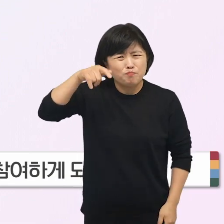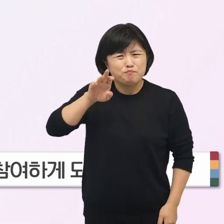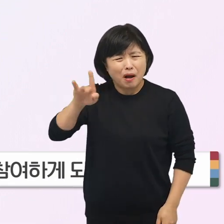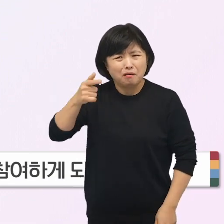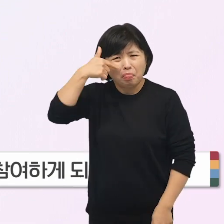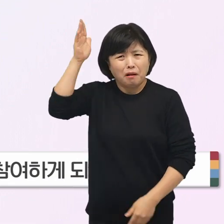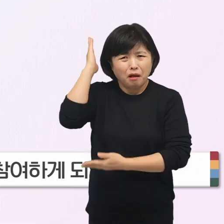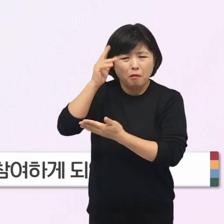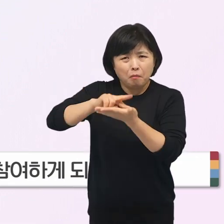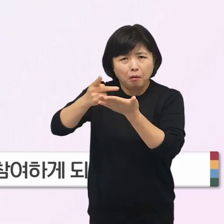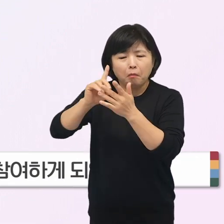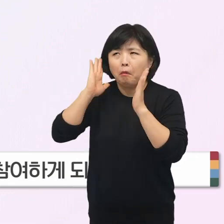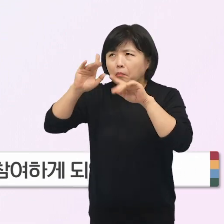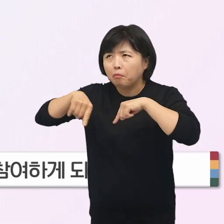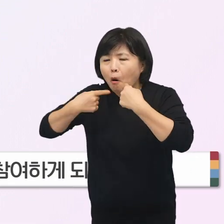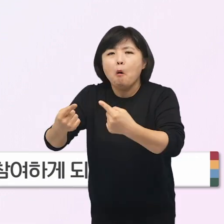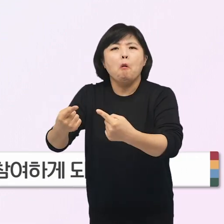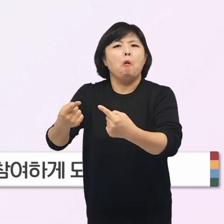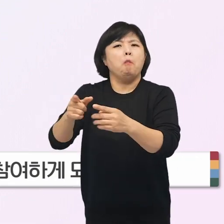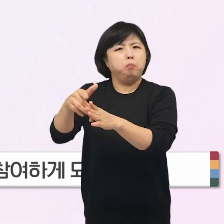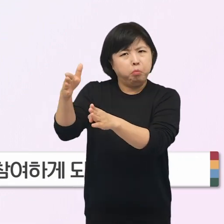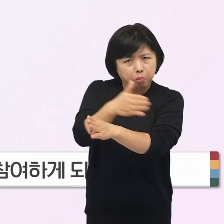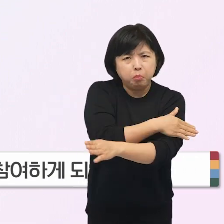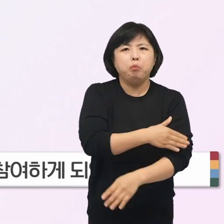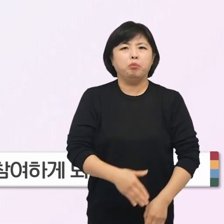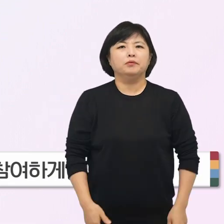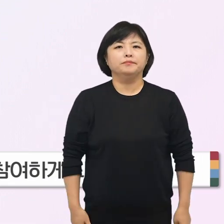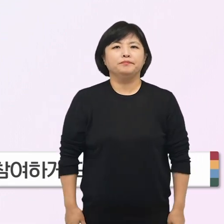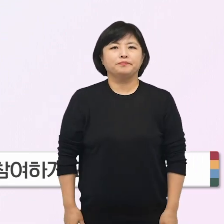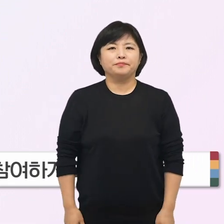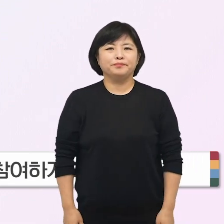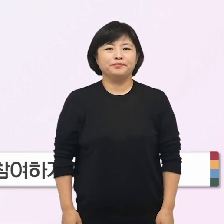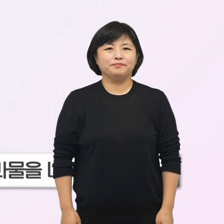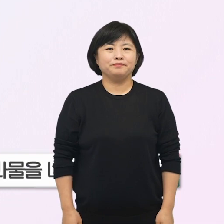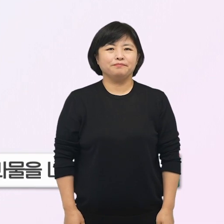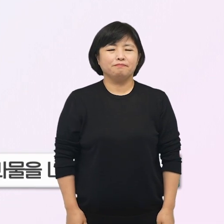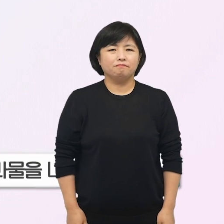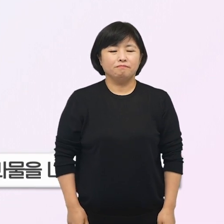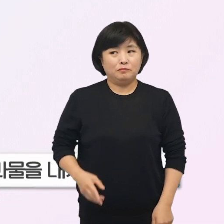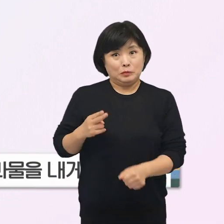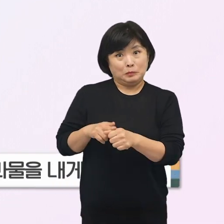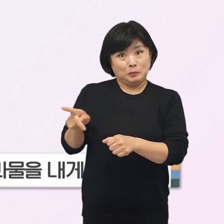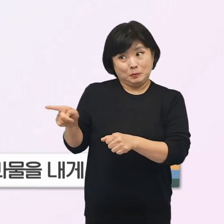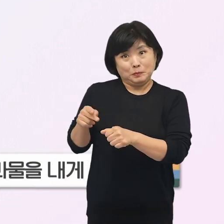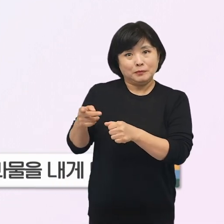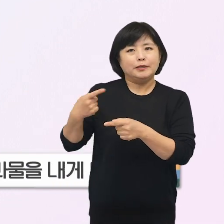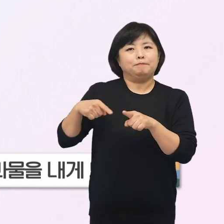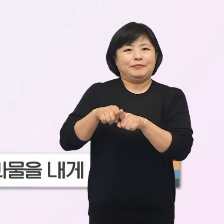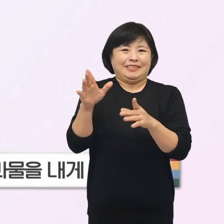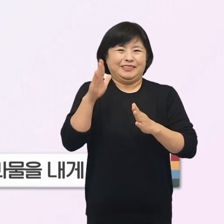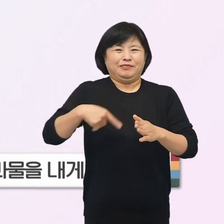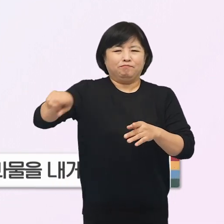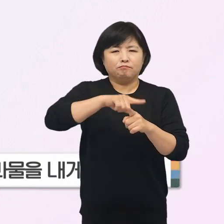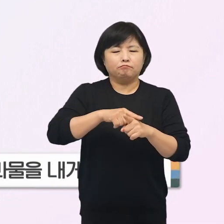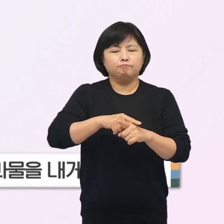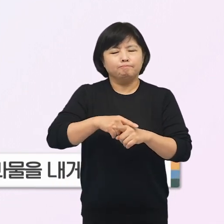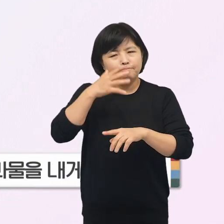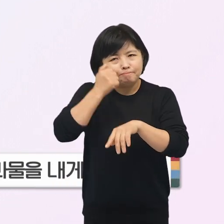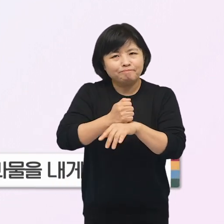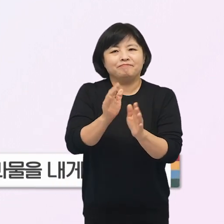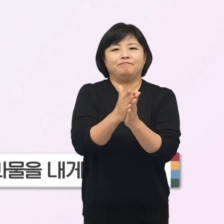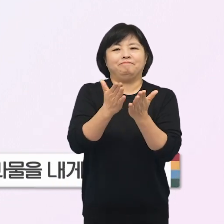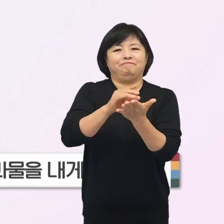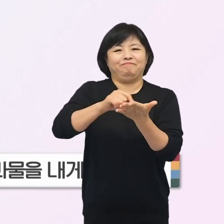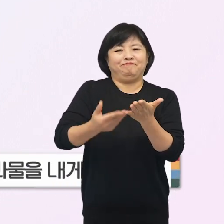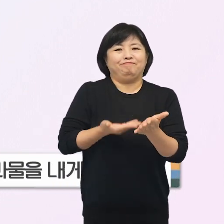진행하던 아마두 쿤바의 옛 이야기 번역 스터디에 참여하게 되었습니다. 여기 계신 교수님과 여러 학우님들과